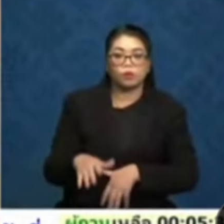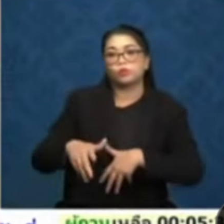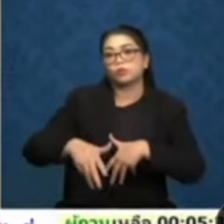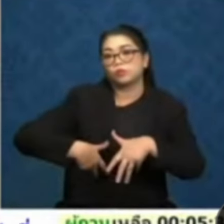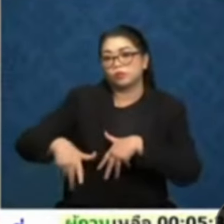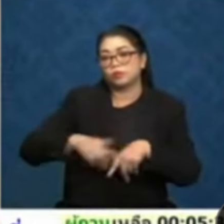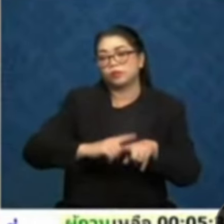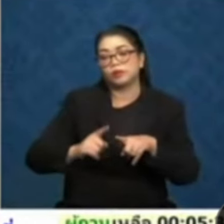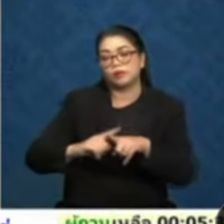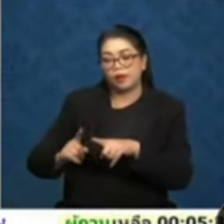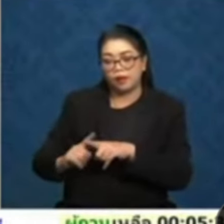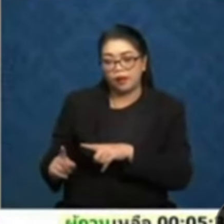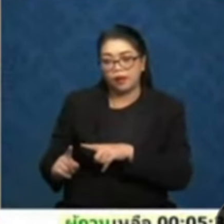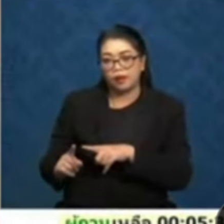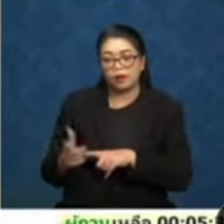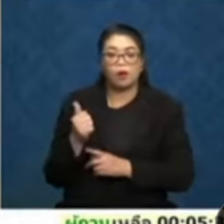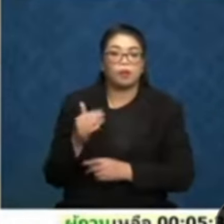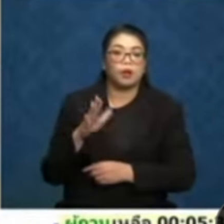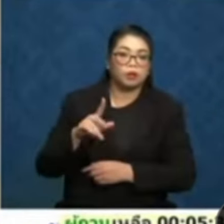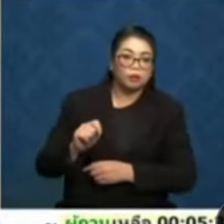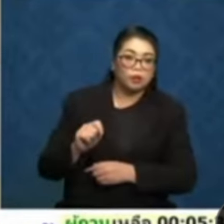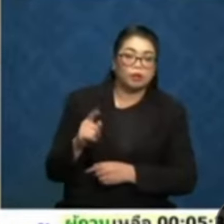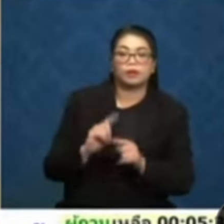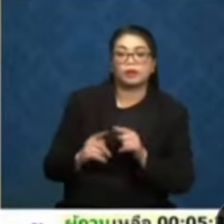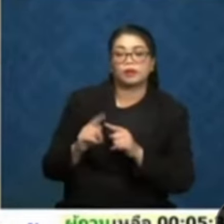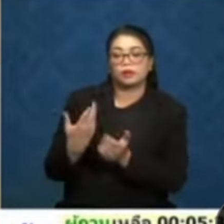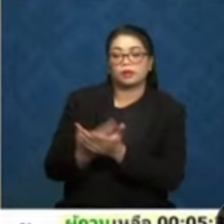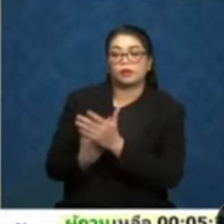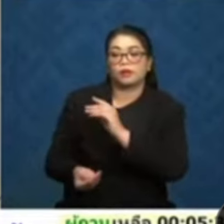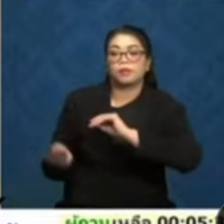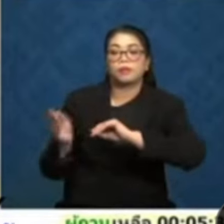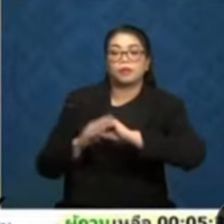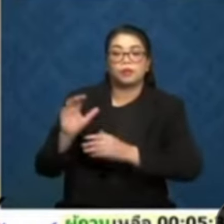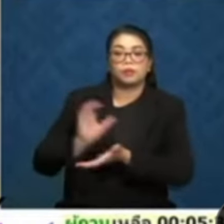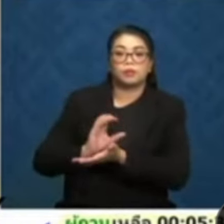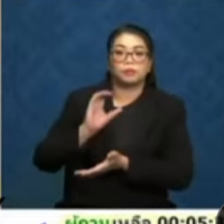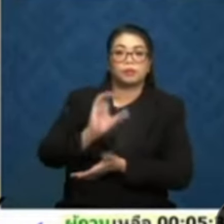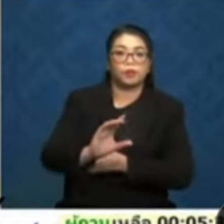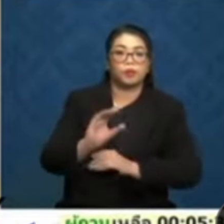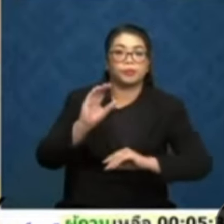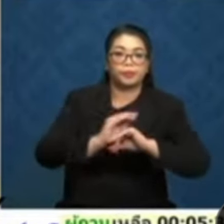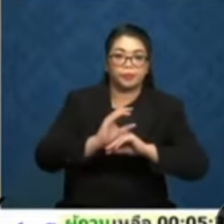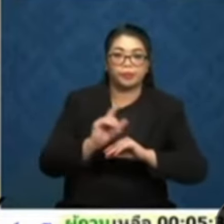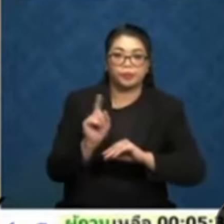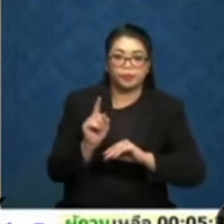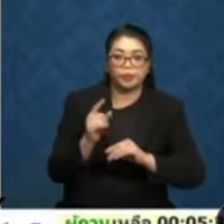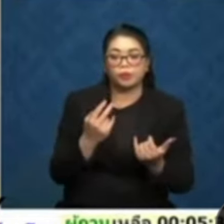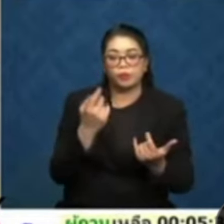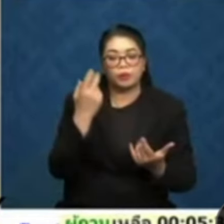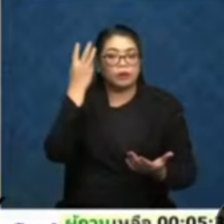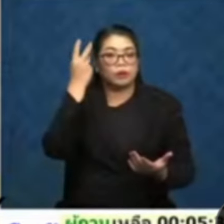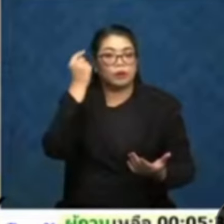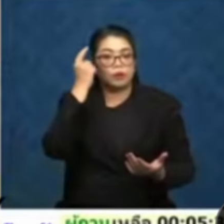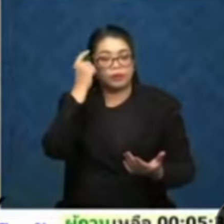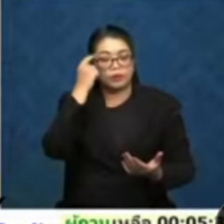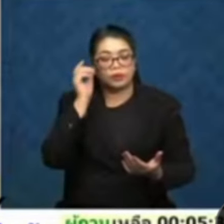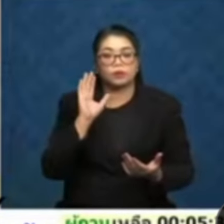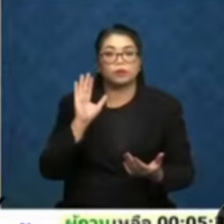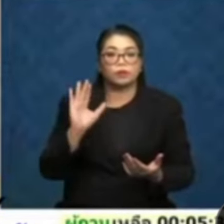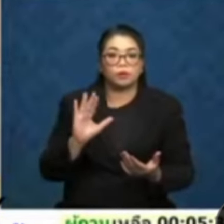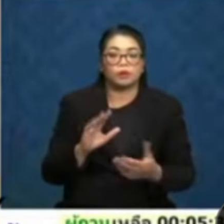ถิ่นสามารถที่จะมีงบประมาณเพิ่มขึ้นหรือไม่ก็ต้องเรียนนะคะว่าตรงนี้ก็คืออยู่ในแนวความคิดในส่วน